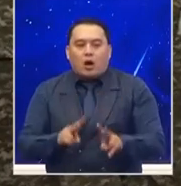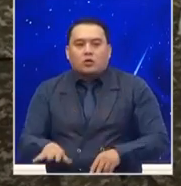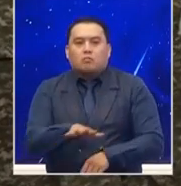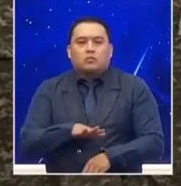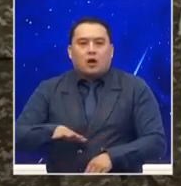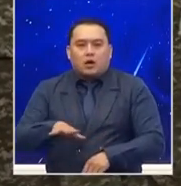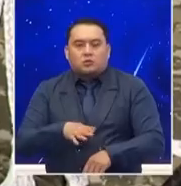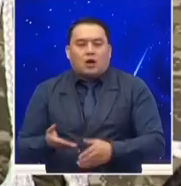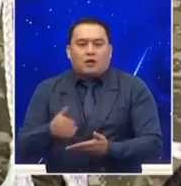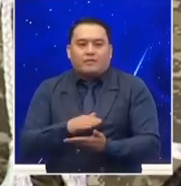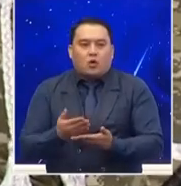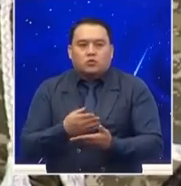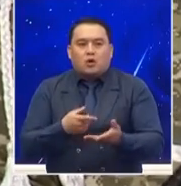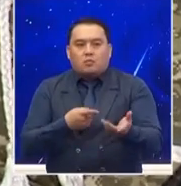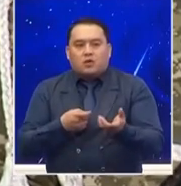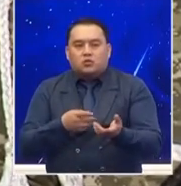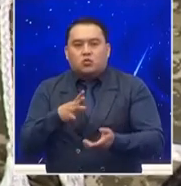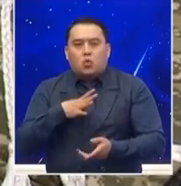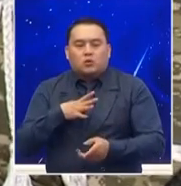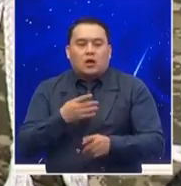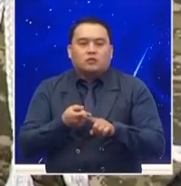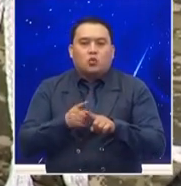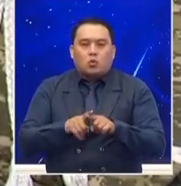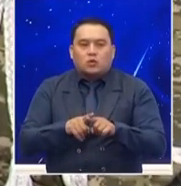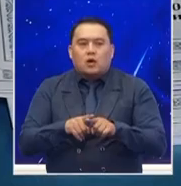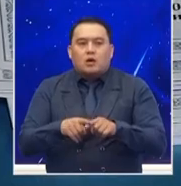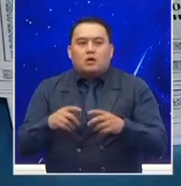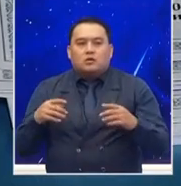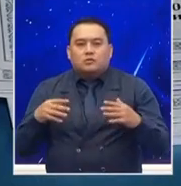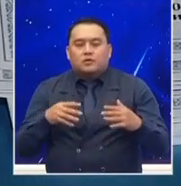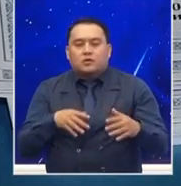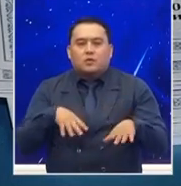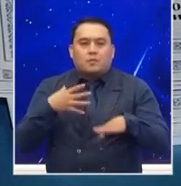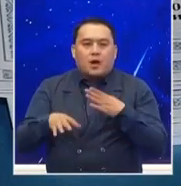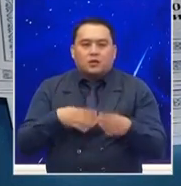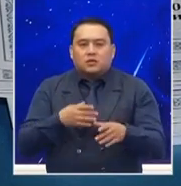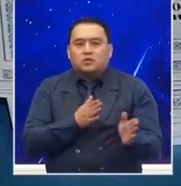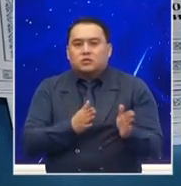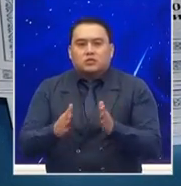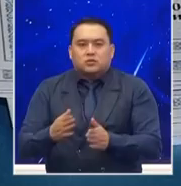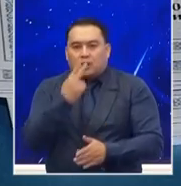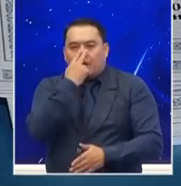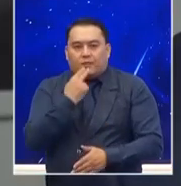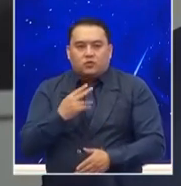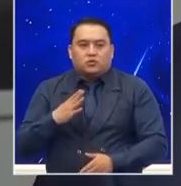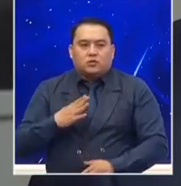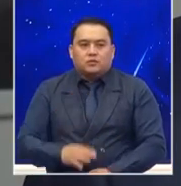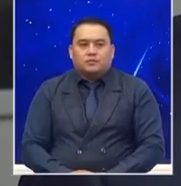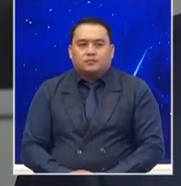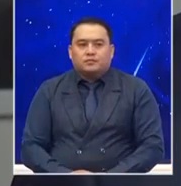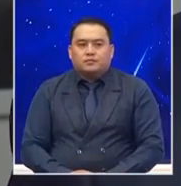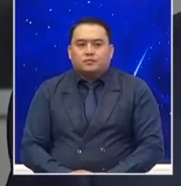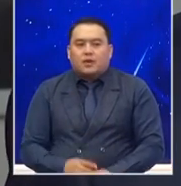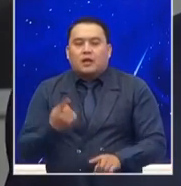полигонға барып окоп қазды, мылтықпен оқ атты. Сондай-ақ ұрыс алаңында сыннан өтіп тәртіппен тиянақтылыққа дағдыланды.